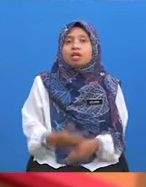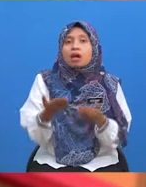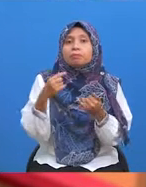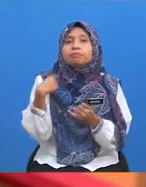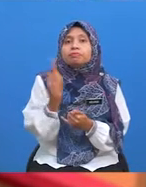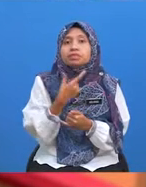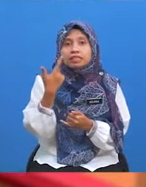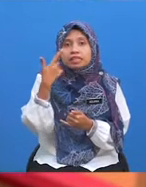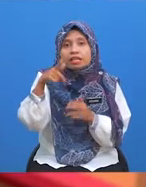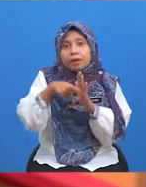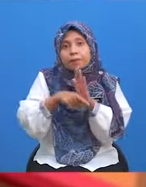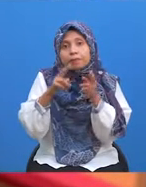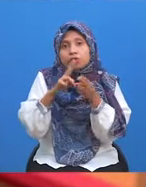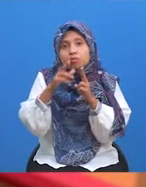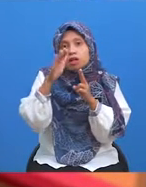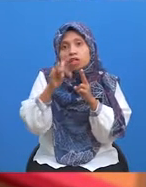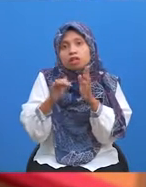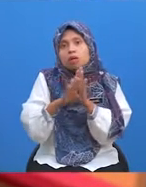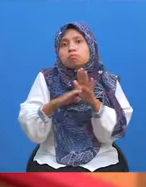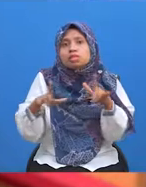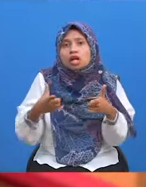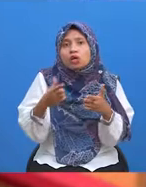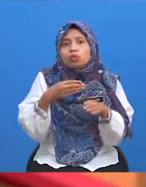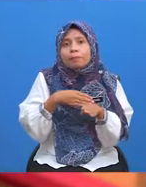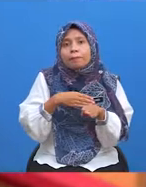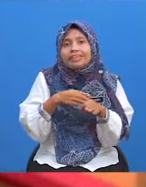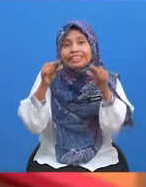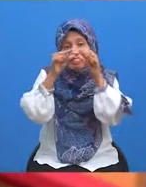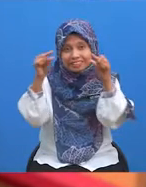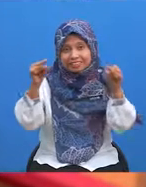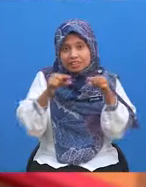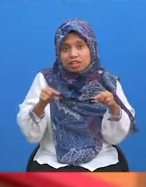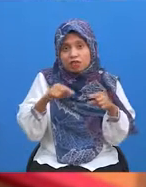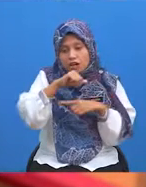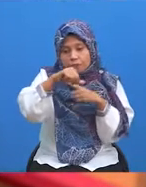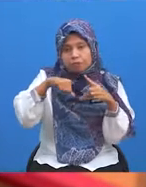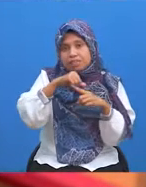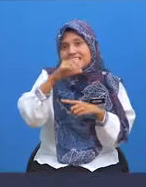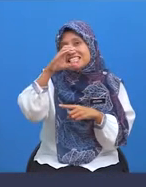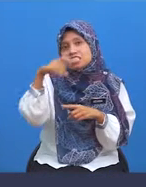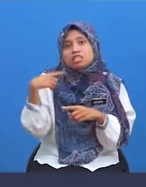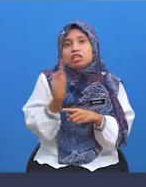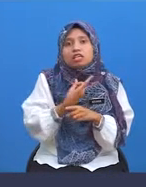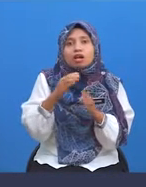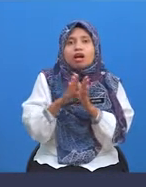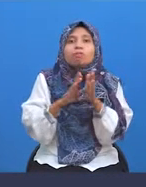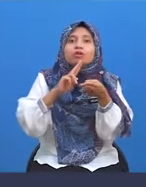Mari kita lihat perubahan yang berlaku pada graf apabila C kita berubah.